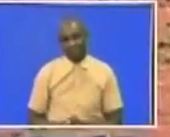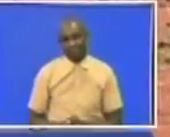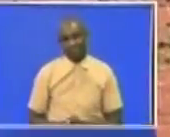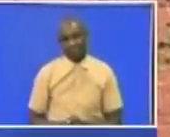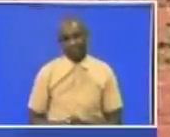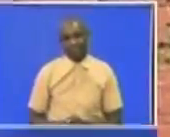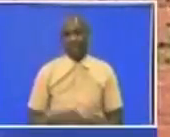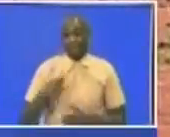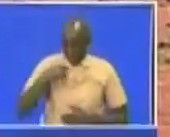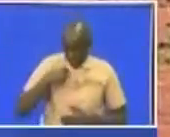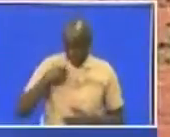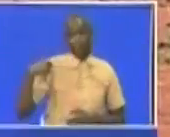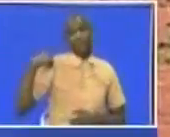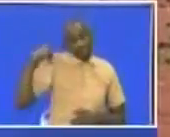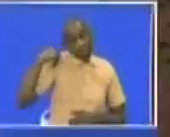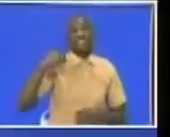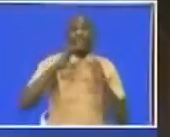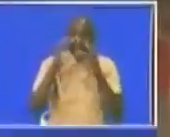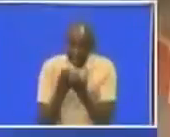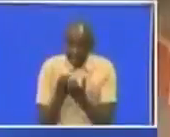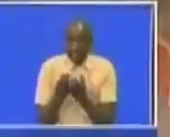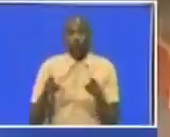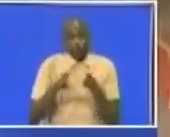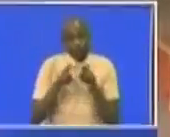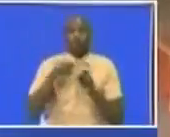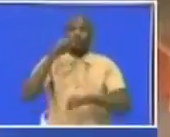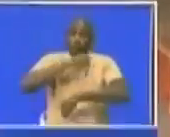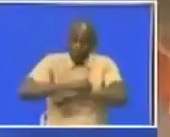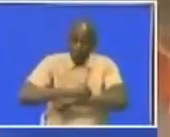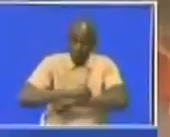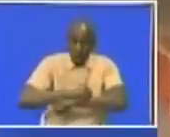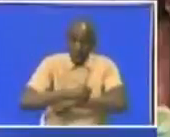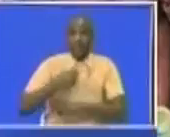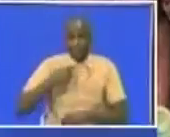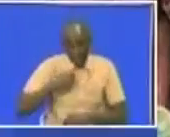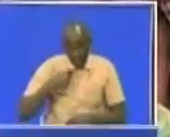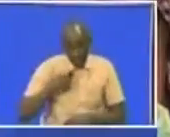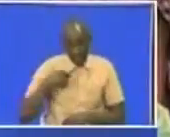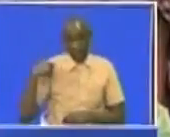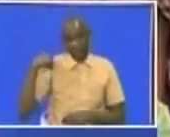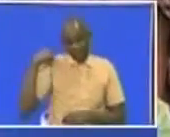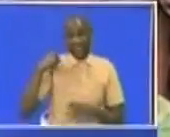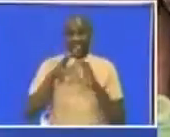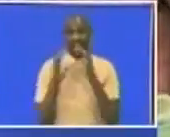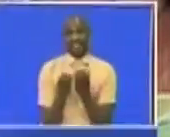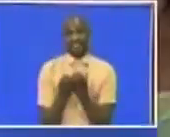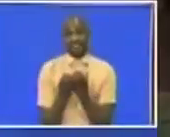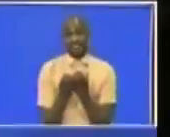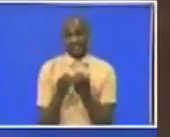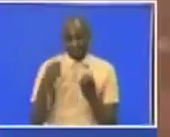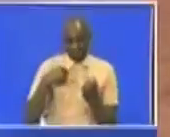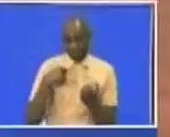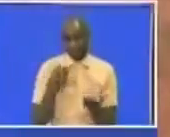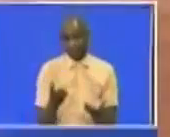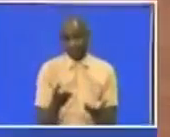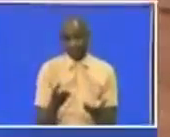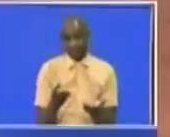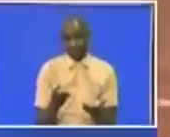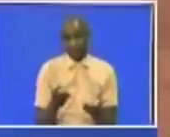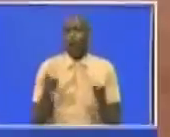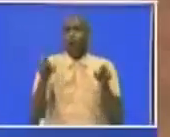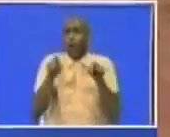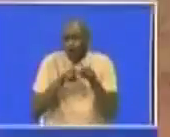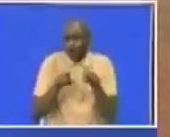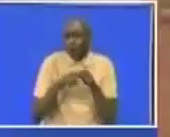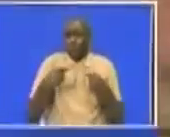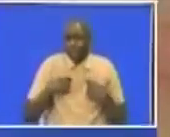Mimi ni kiranja wa shule, hata wa darasa mimi ni wa nini tena. Prefect wa class wa darasa na pia